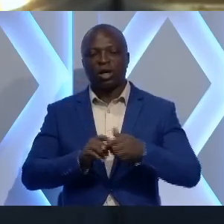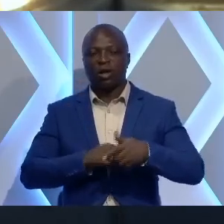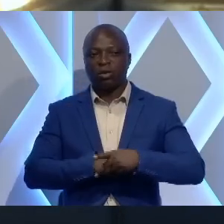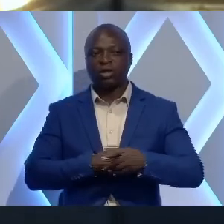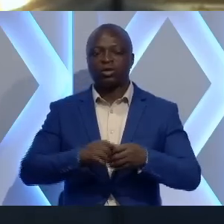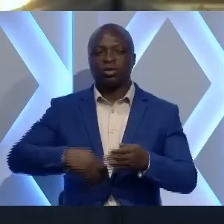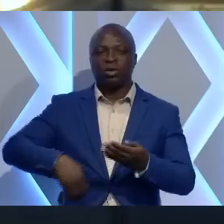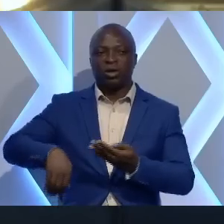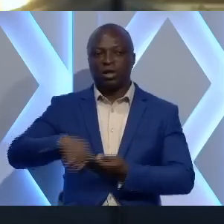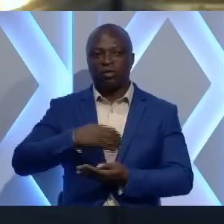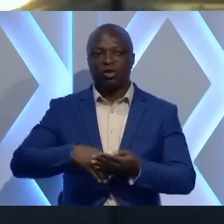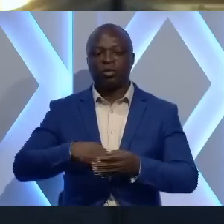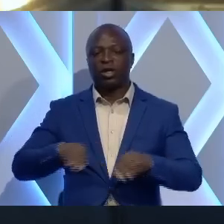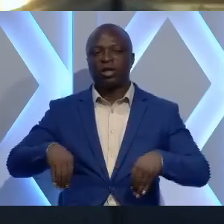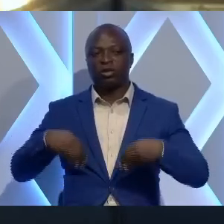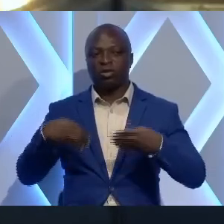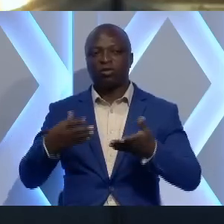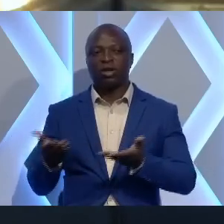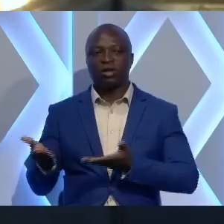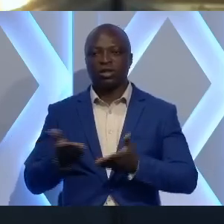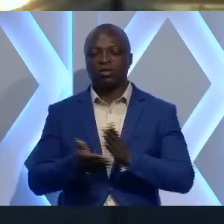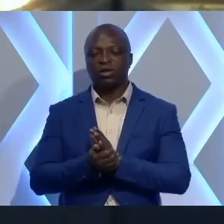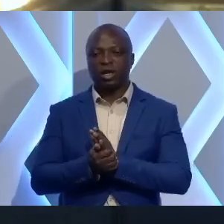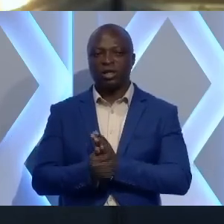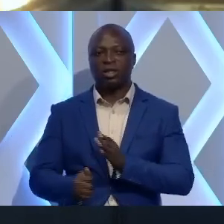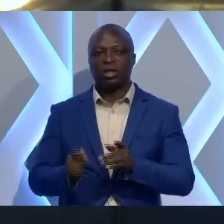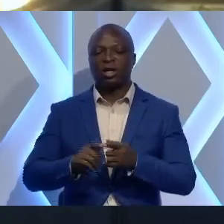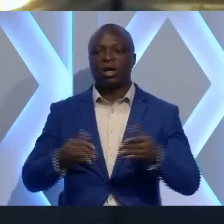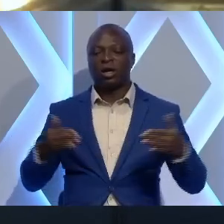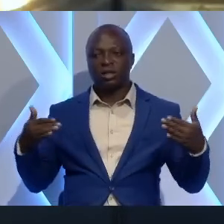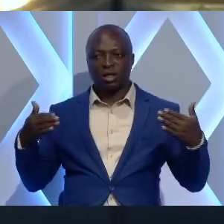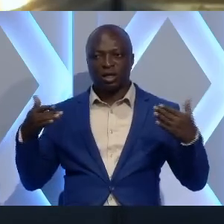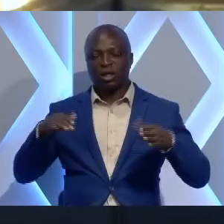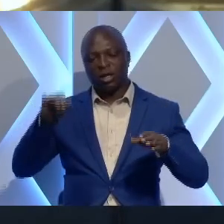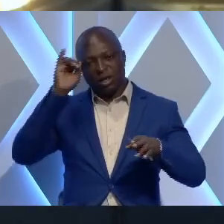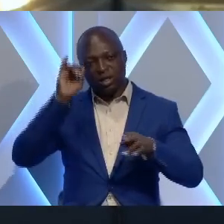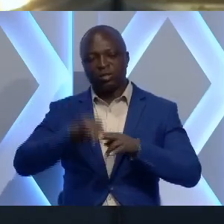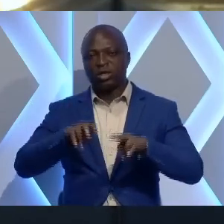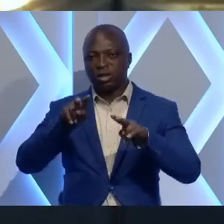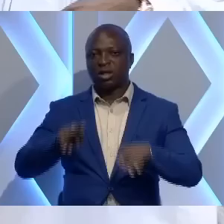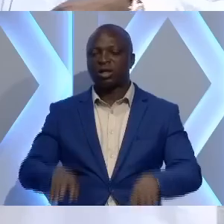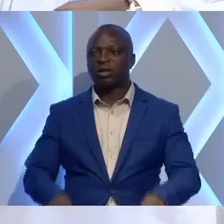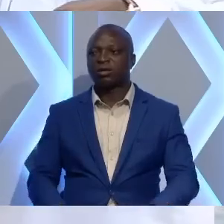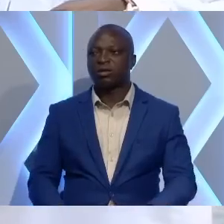de l'environnement et d'offrir un service de qualité à ses clients. Carmen Madiakapo.